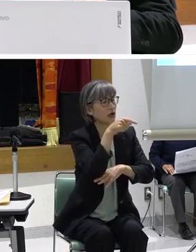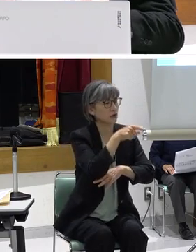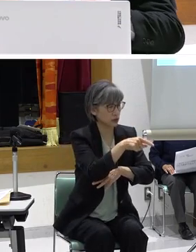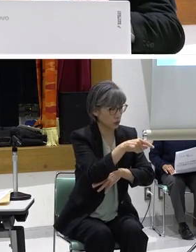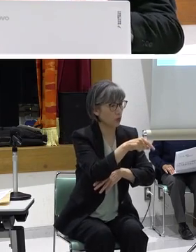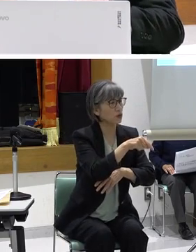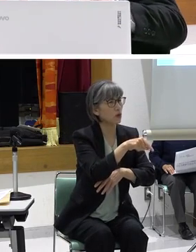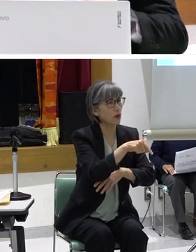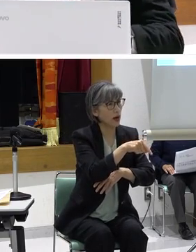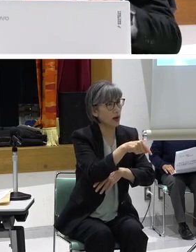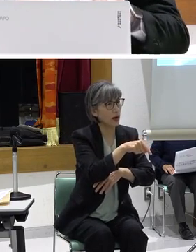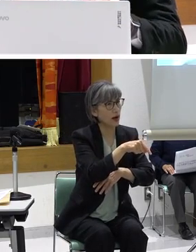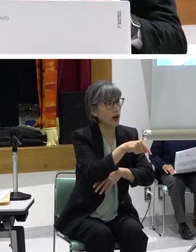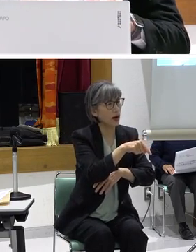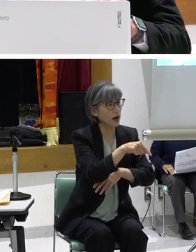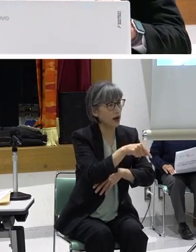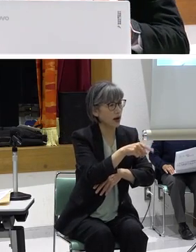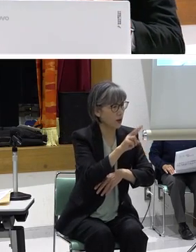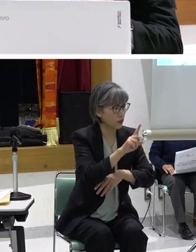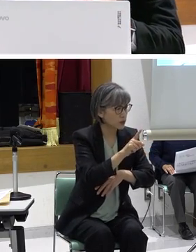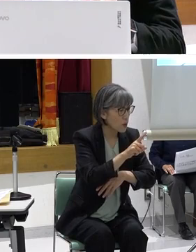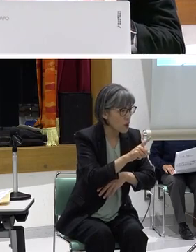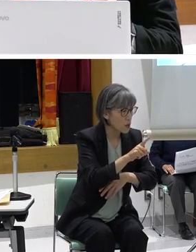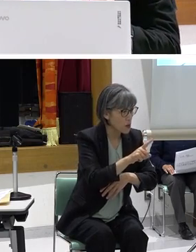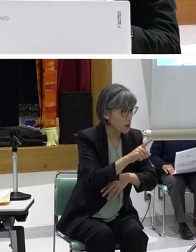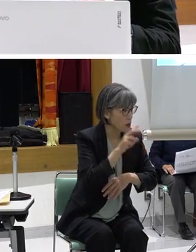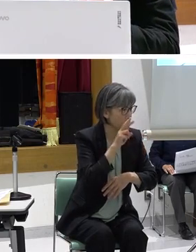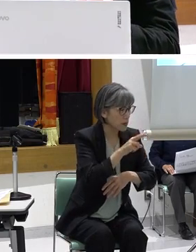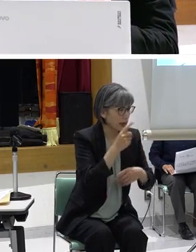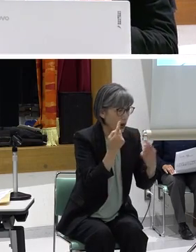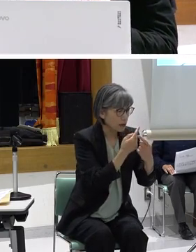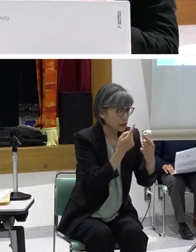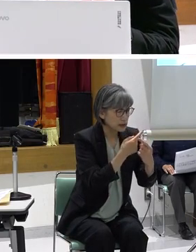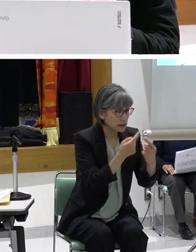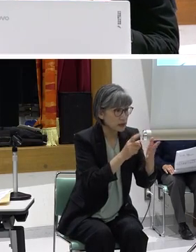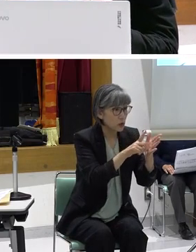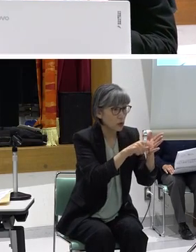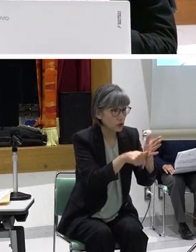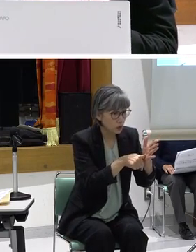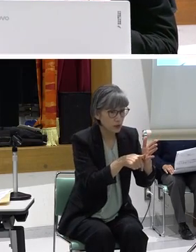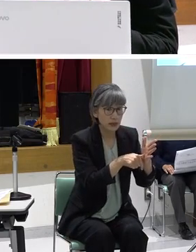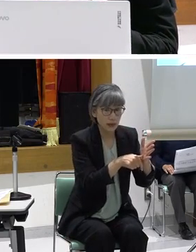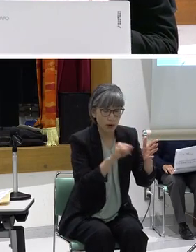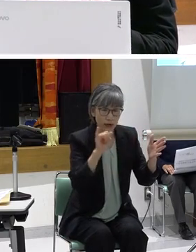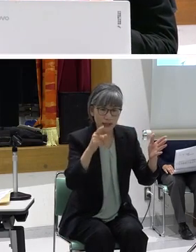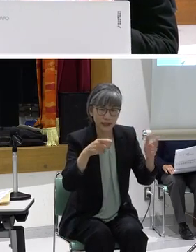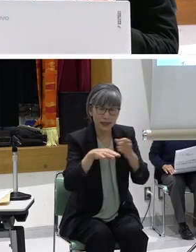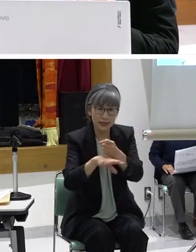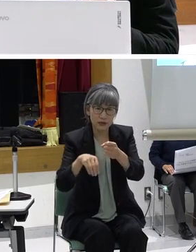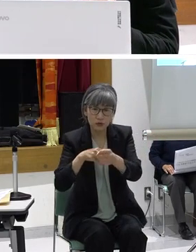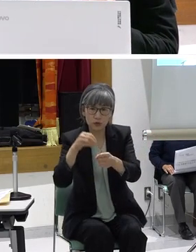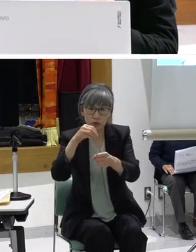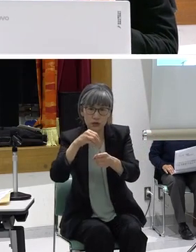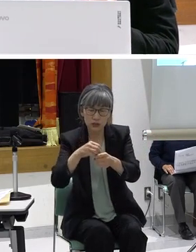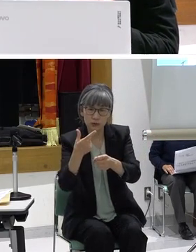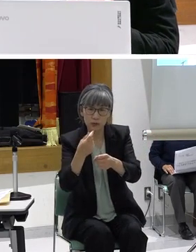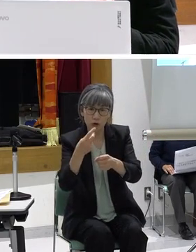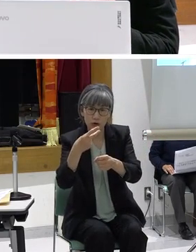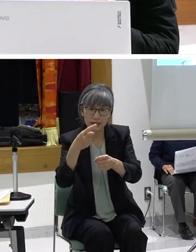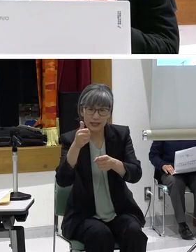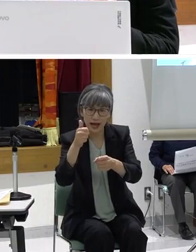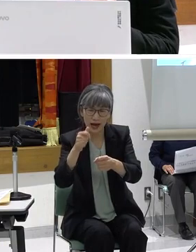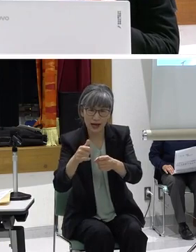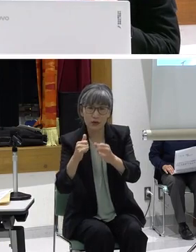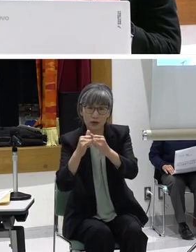件、を回収したりとか新しく作るときに必ずそのインクルーシブモニターの人に、意見を聞